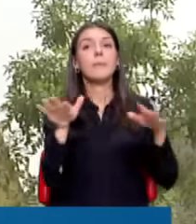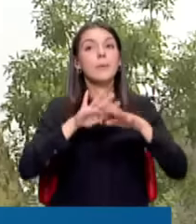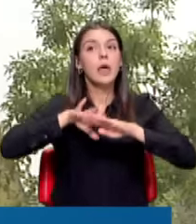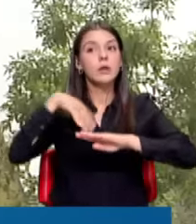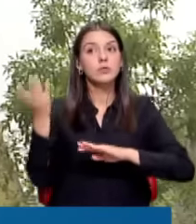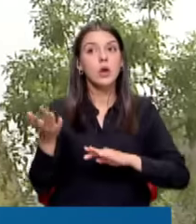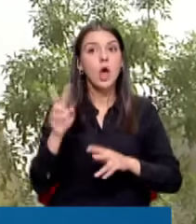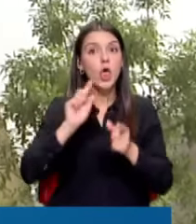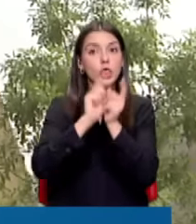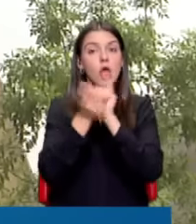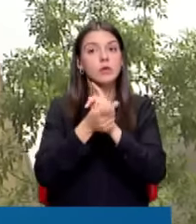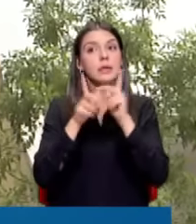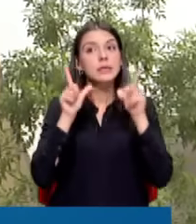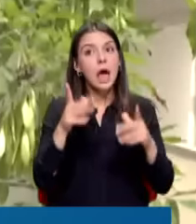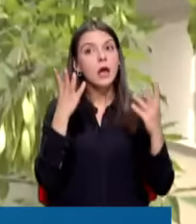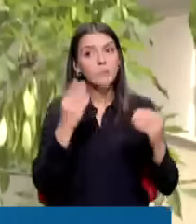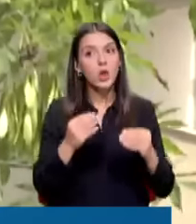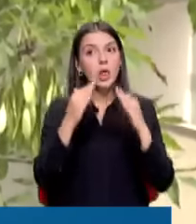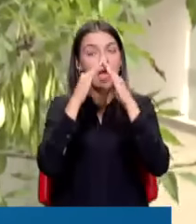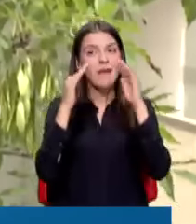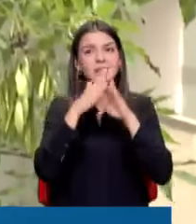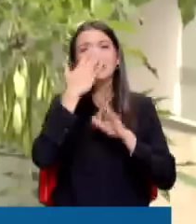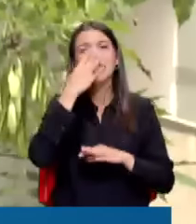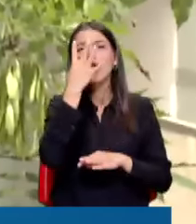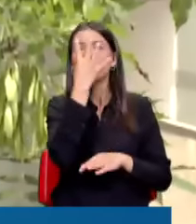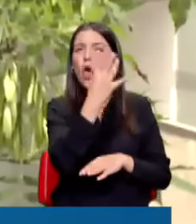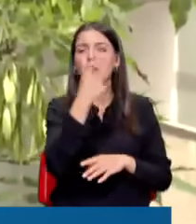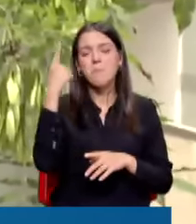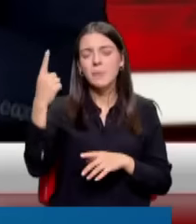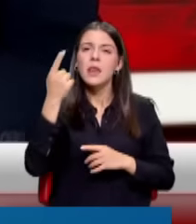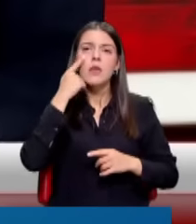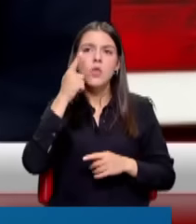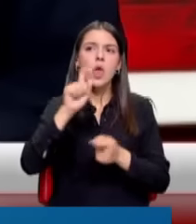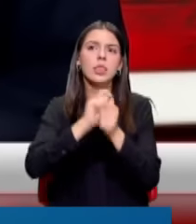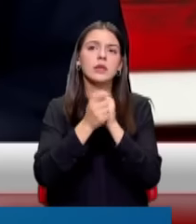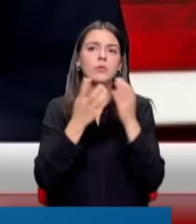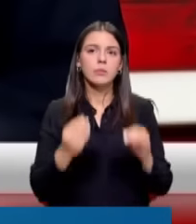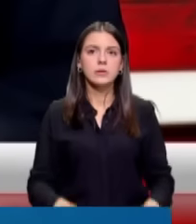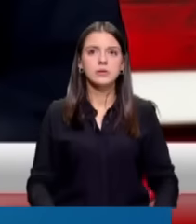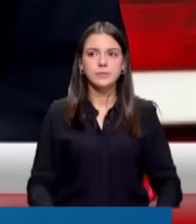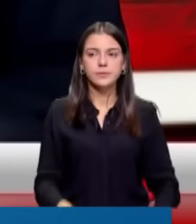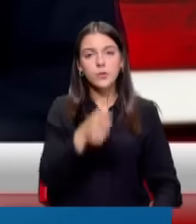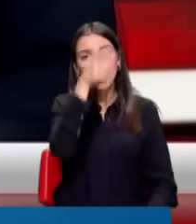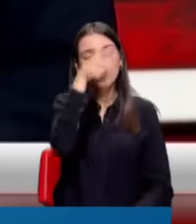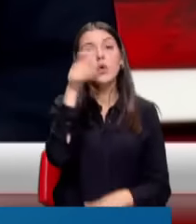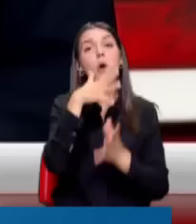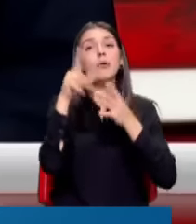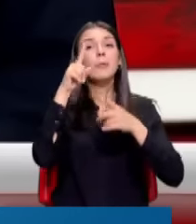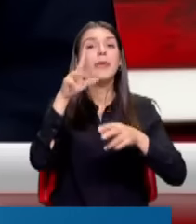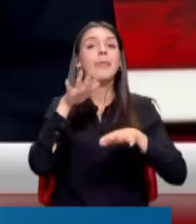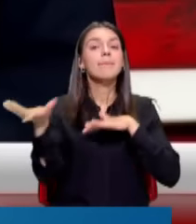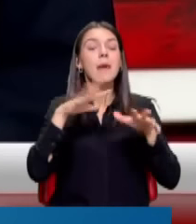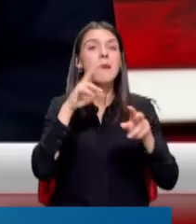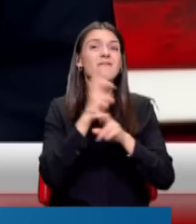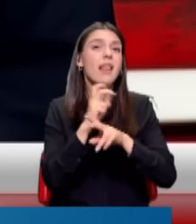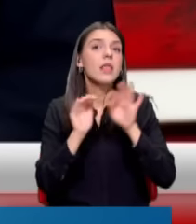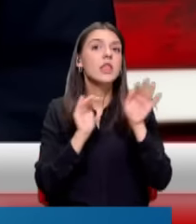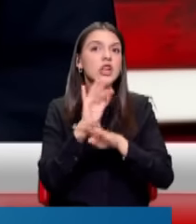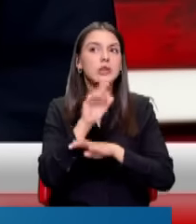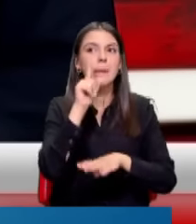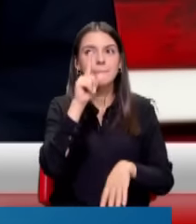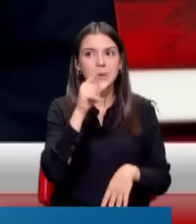sonra dönüşmesi gereken konutların sadece dörtte birinin dönüşmüş olması. Türkiye çok büyük bir deprem felaketi yaşadı. 1 trilyon 141 milyar